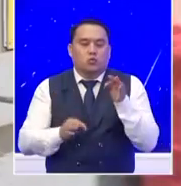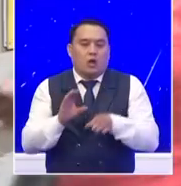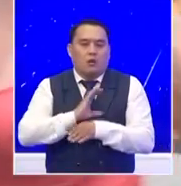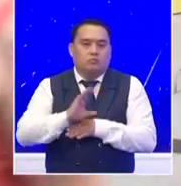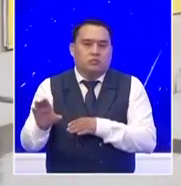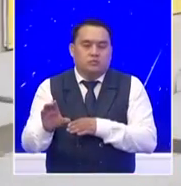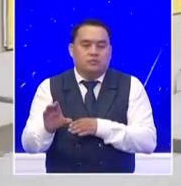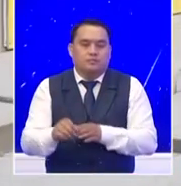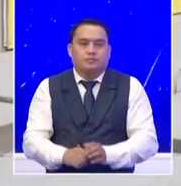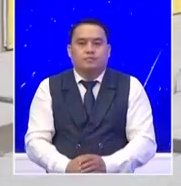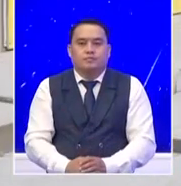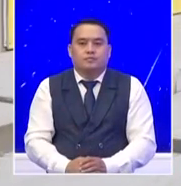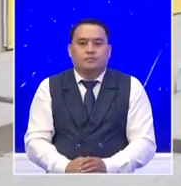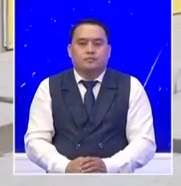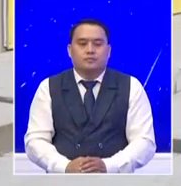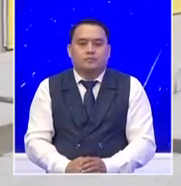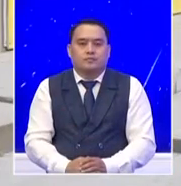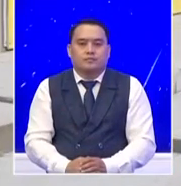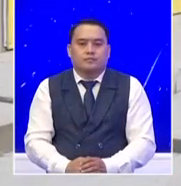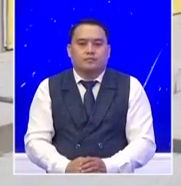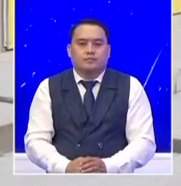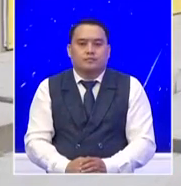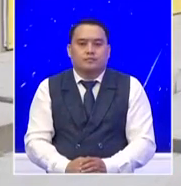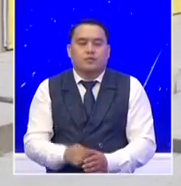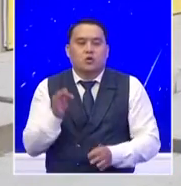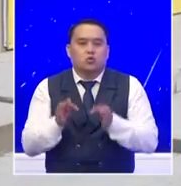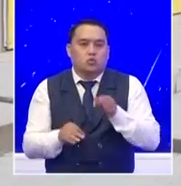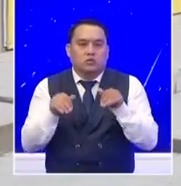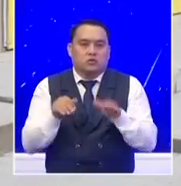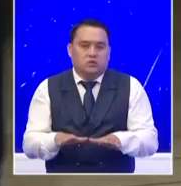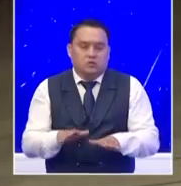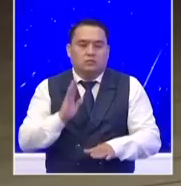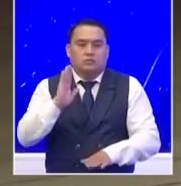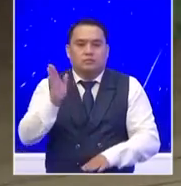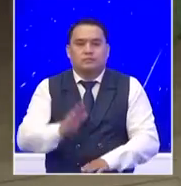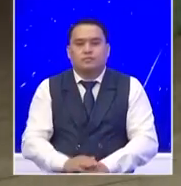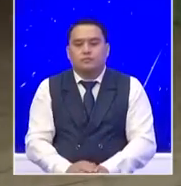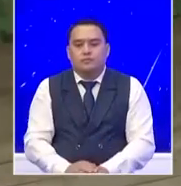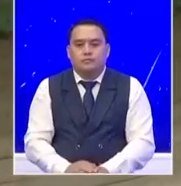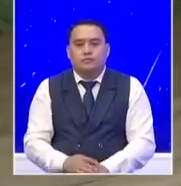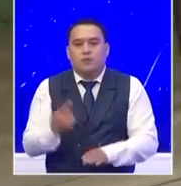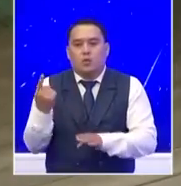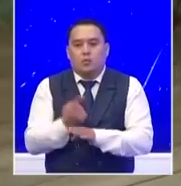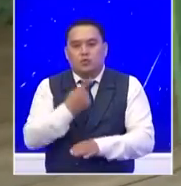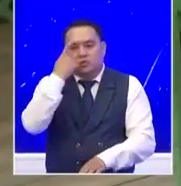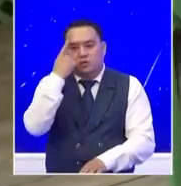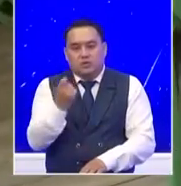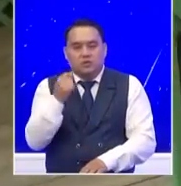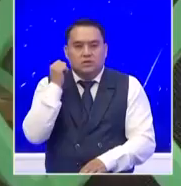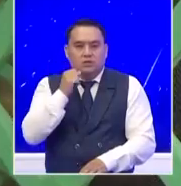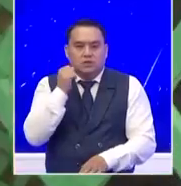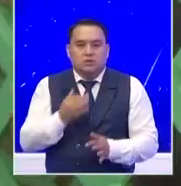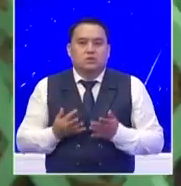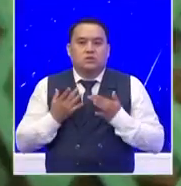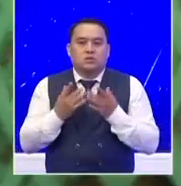бәрін нелер құжаттарды жібереміз. Сот уже шешім шығарады содан кейін. Я бұл бірінші рет ескерту. Ертеңнен бастап